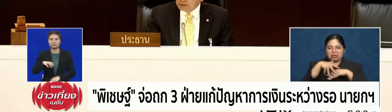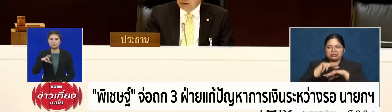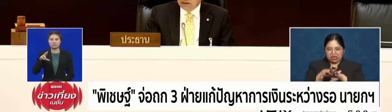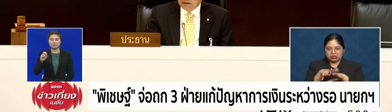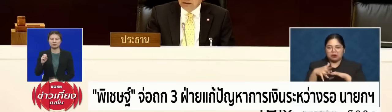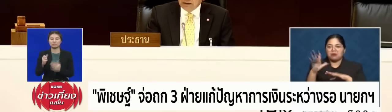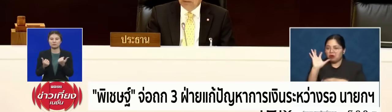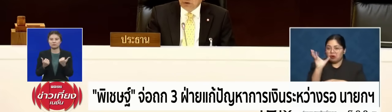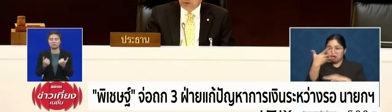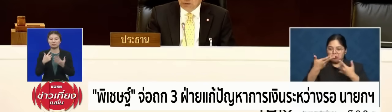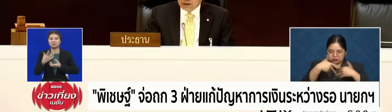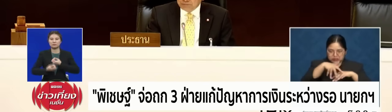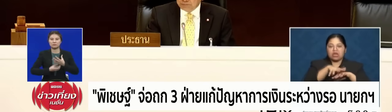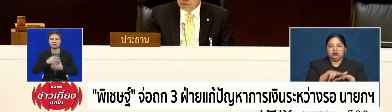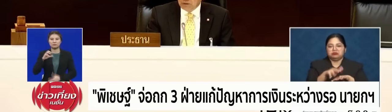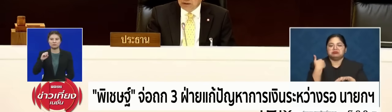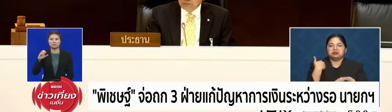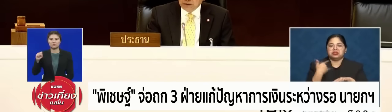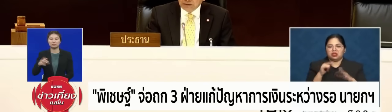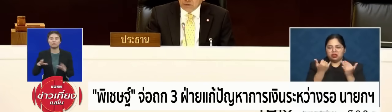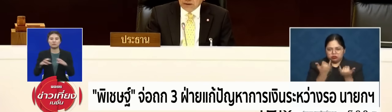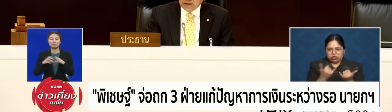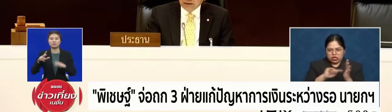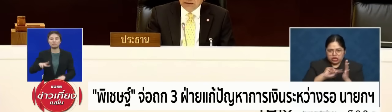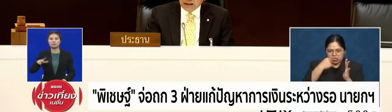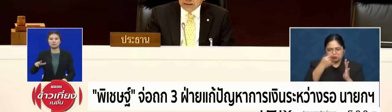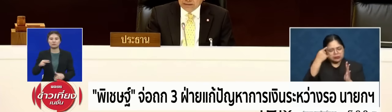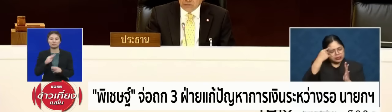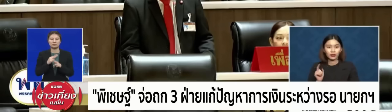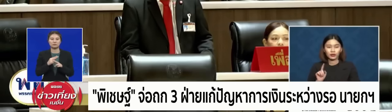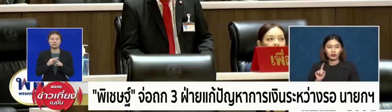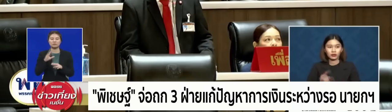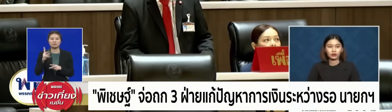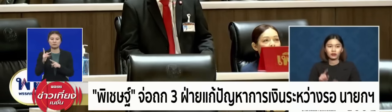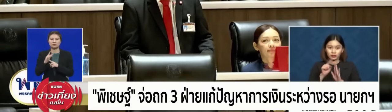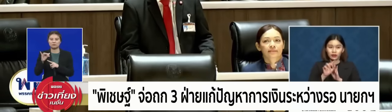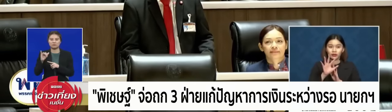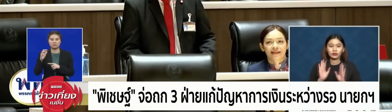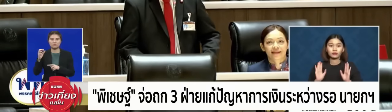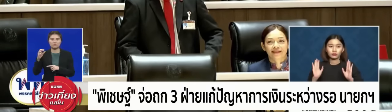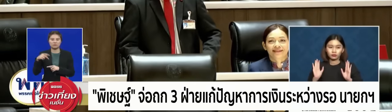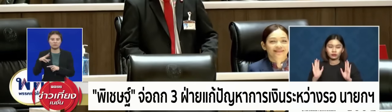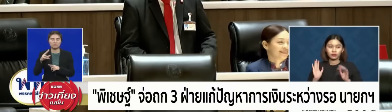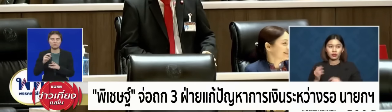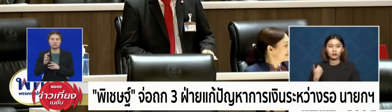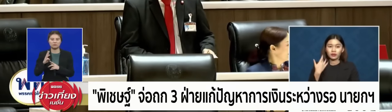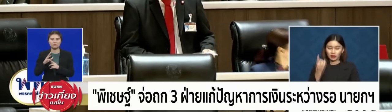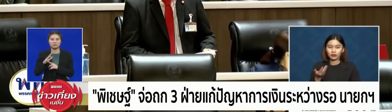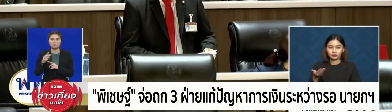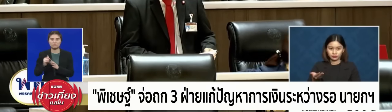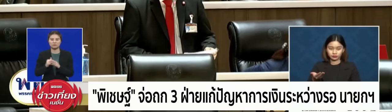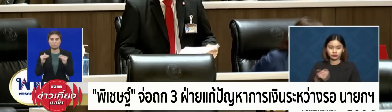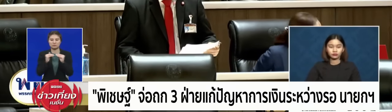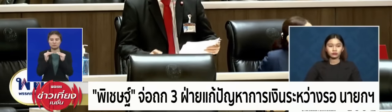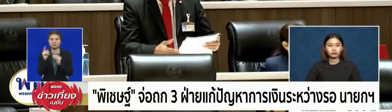นี้ก็มีการอภิปรายครับส.สเพื่อไทยเ่อคุณชัยวัฒนานะครับสสมหาสารคามของเพื่อไทยก็ใช้สิทธิ์ลุก